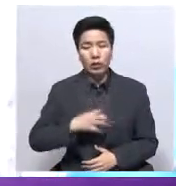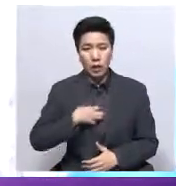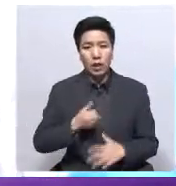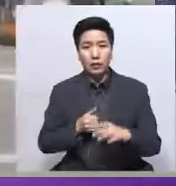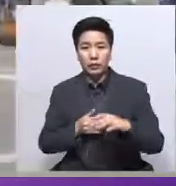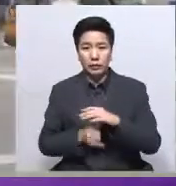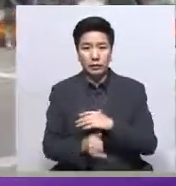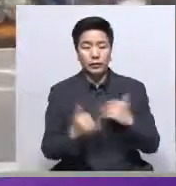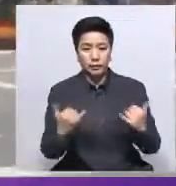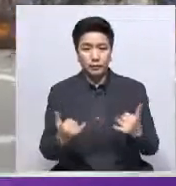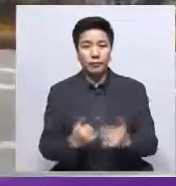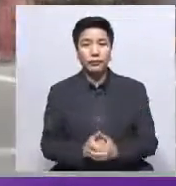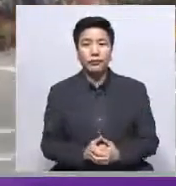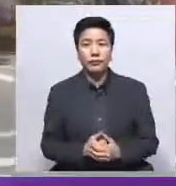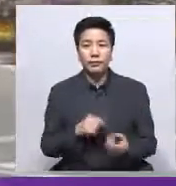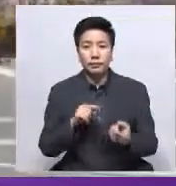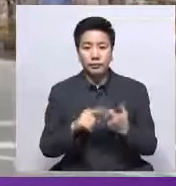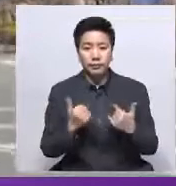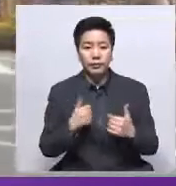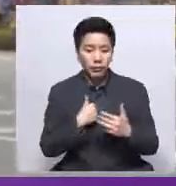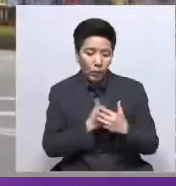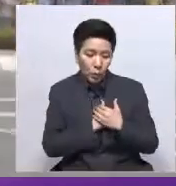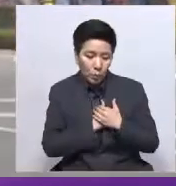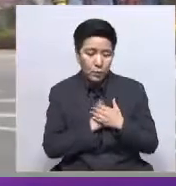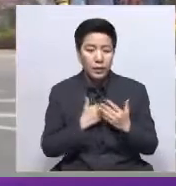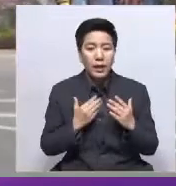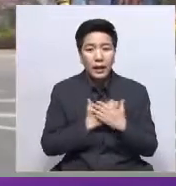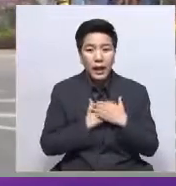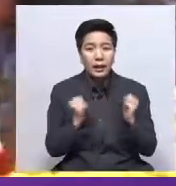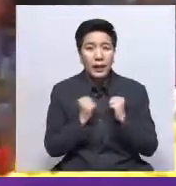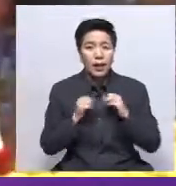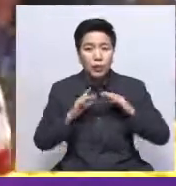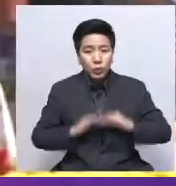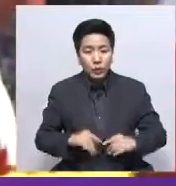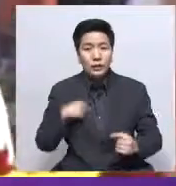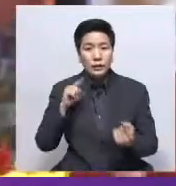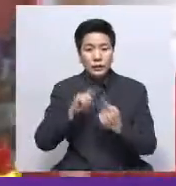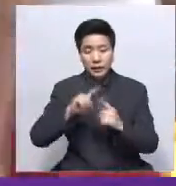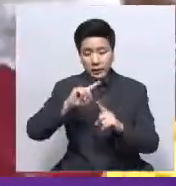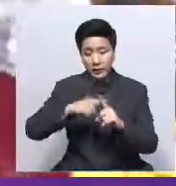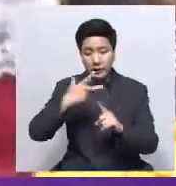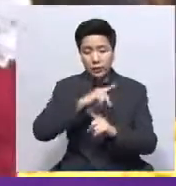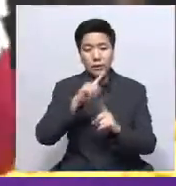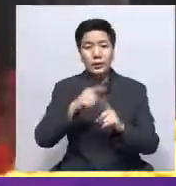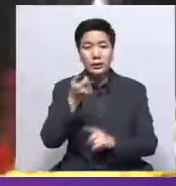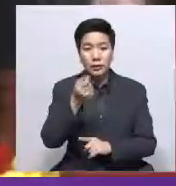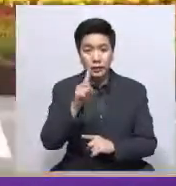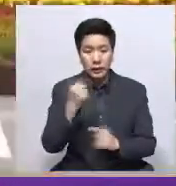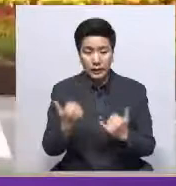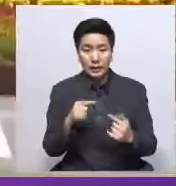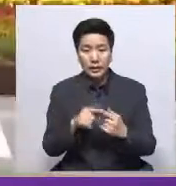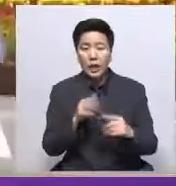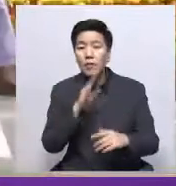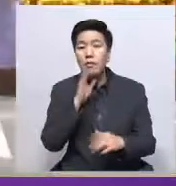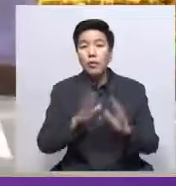มา สำหรับงานอุ่นไอรักคลายความหนาวที่จะจัดขึ้นจนถึงวันที่11มีนาคมนี้ส่วนการเดินทาง